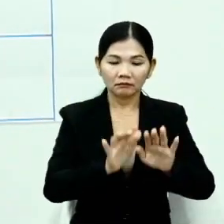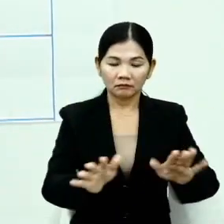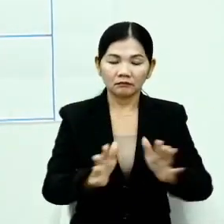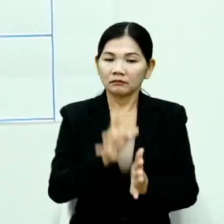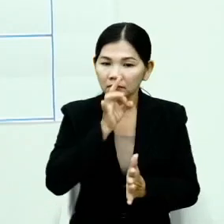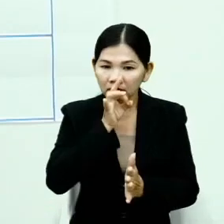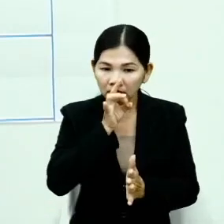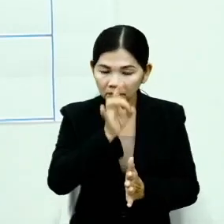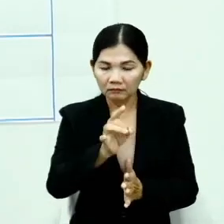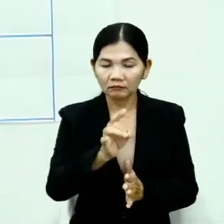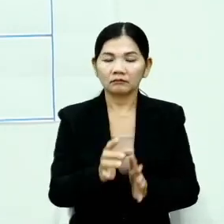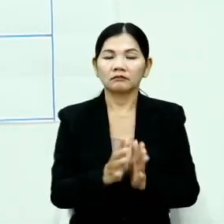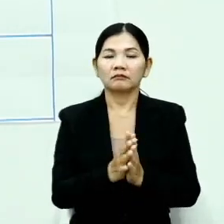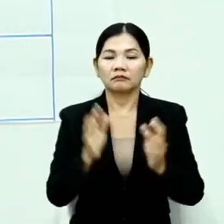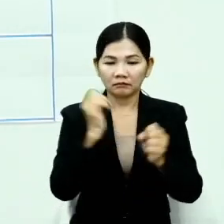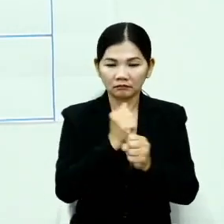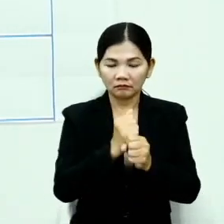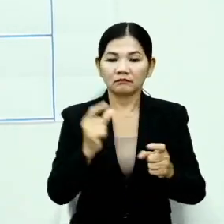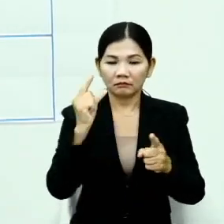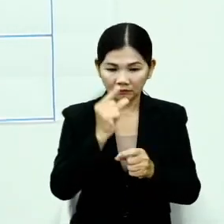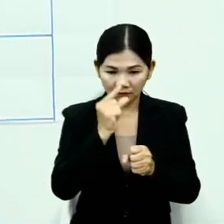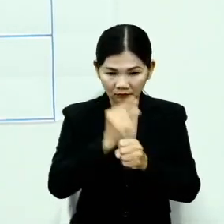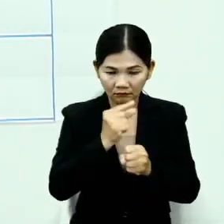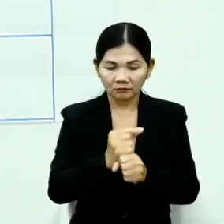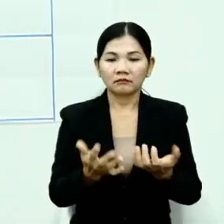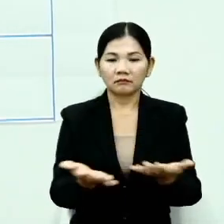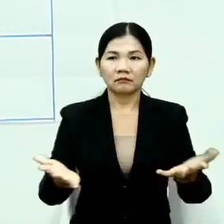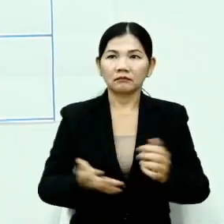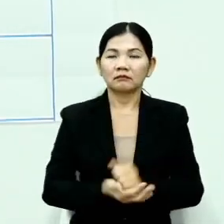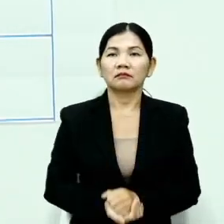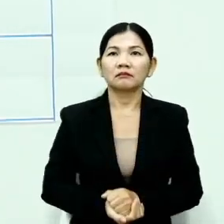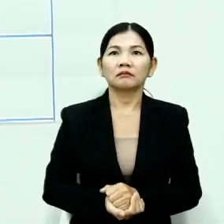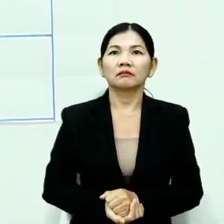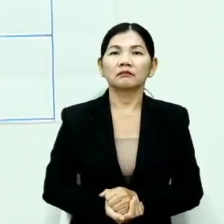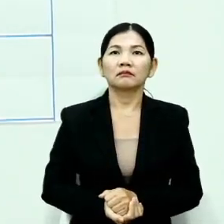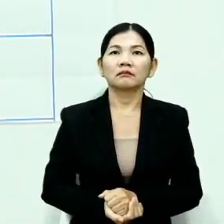ប្រកាសជាចេះធ្វើកិច្ចការផ្ទះបានគ្រប់គ្នា